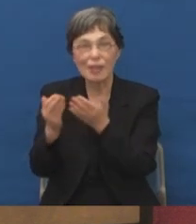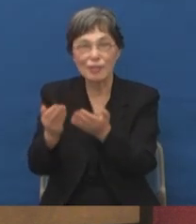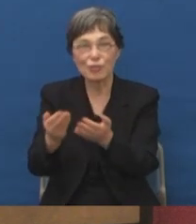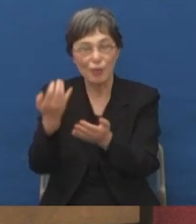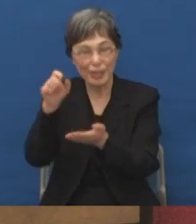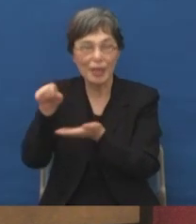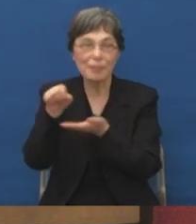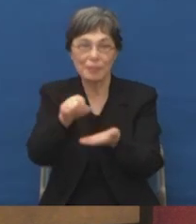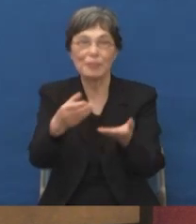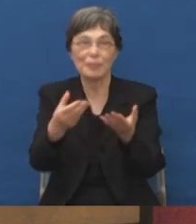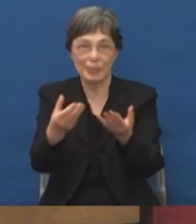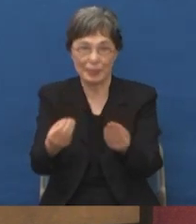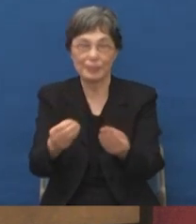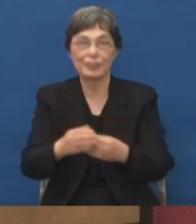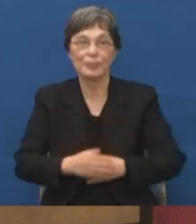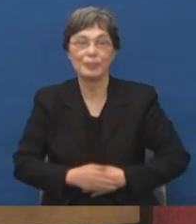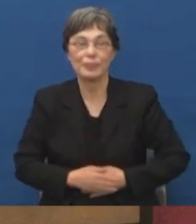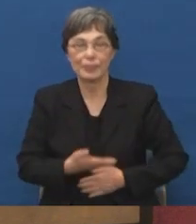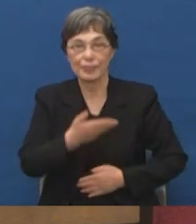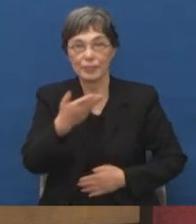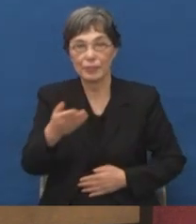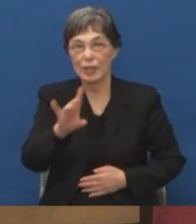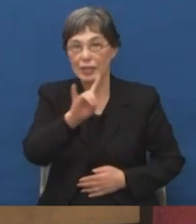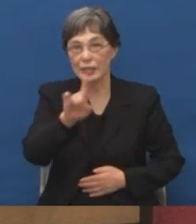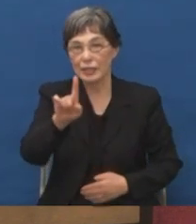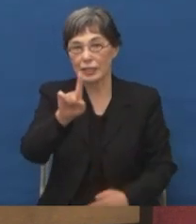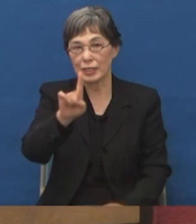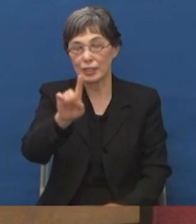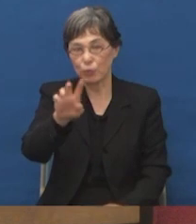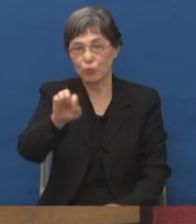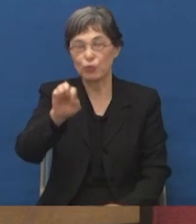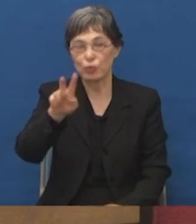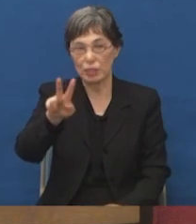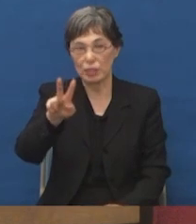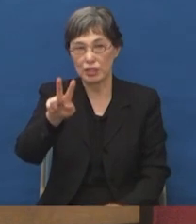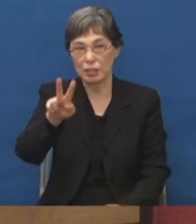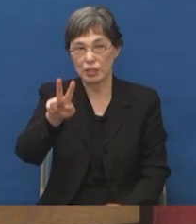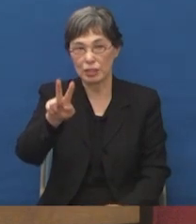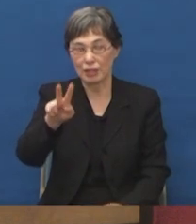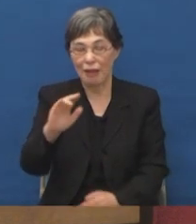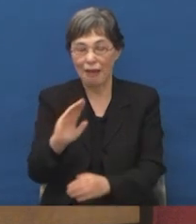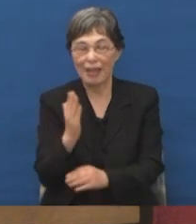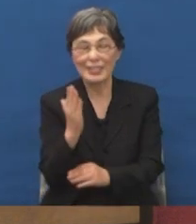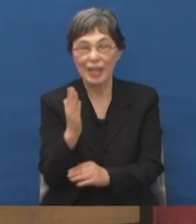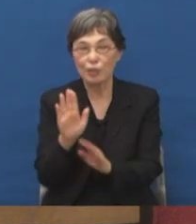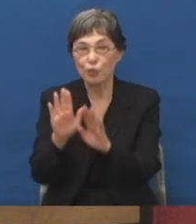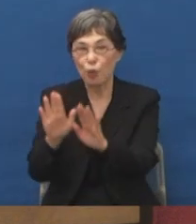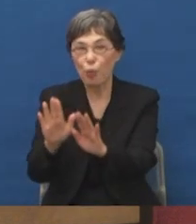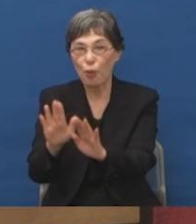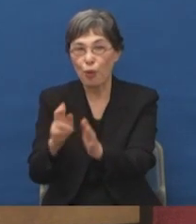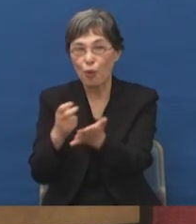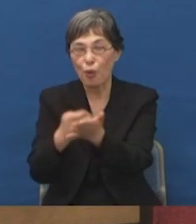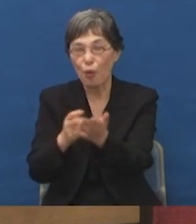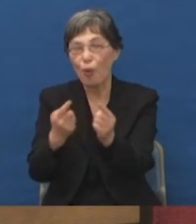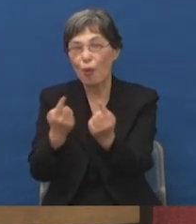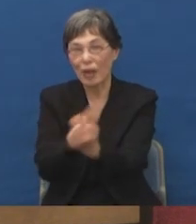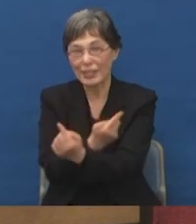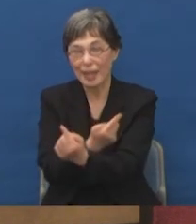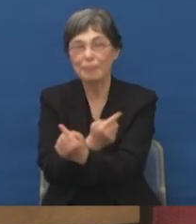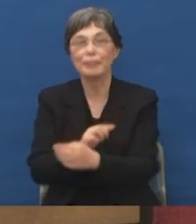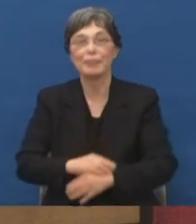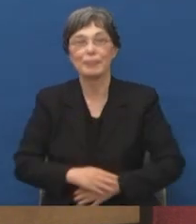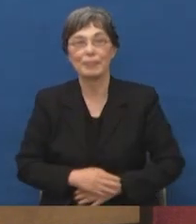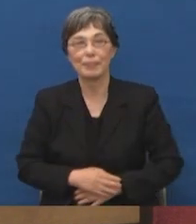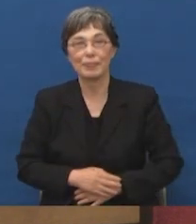見がありました。次に、議第42号、火災予防条例の一部改正については、D 社から、